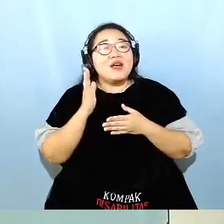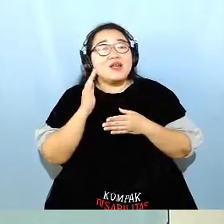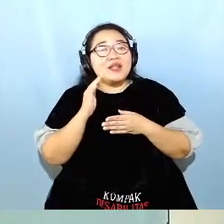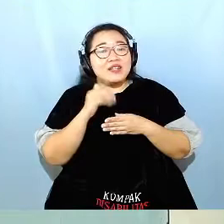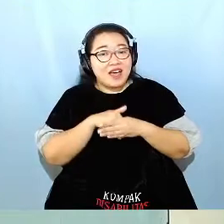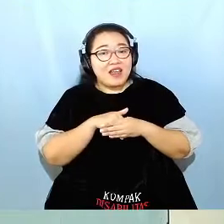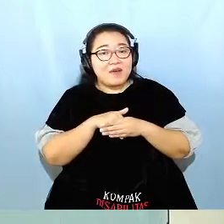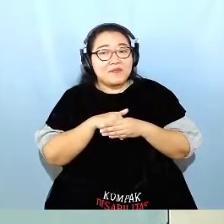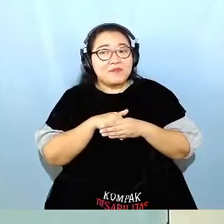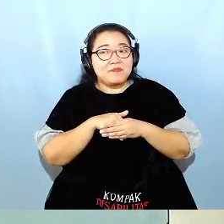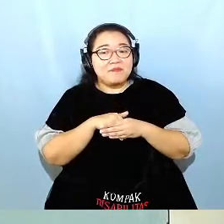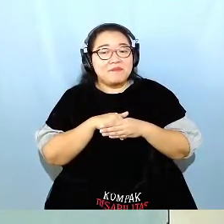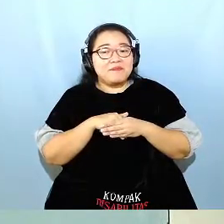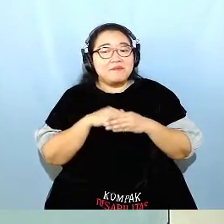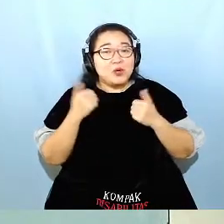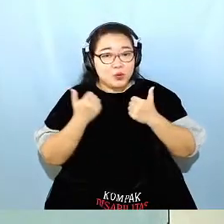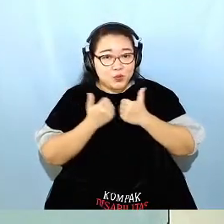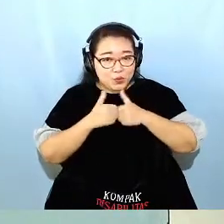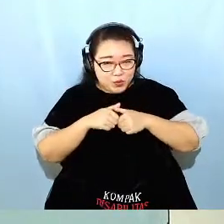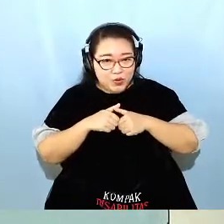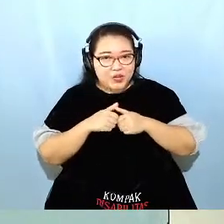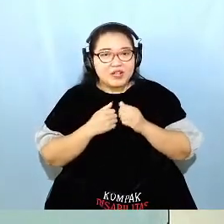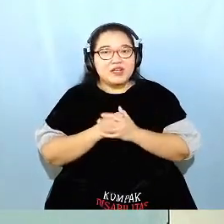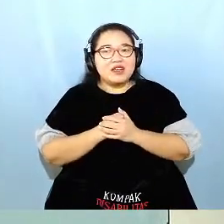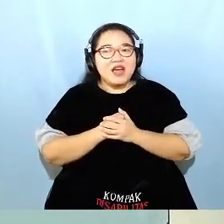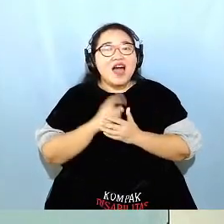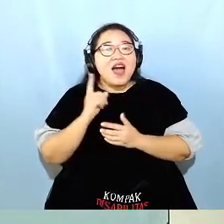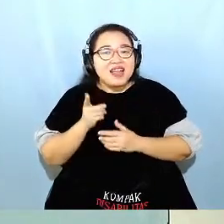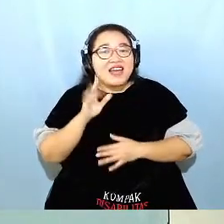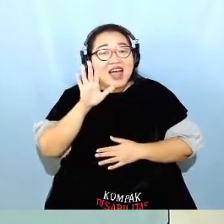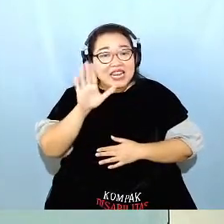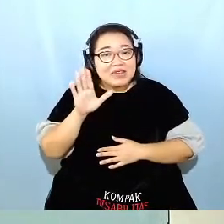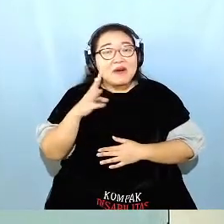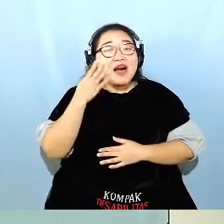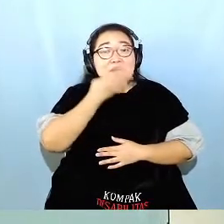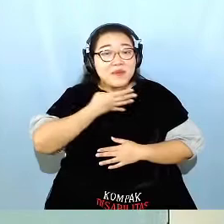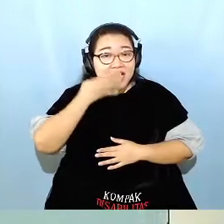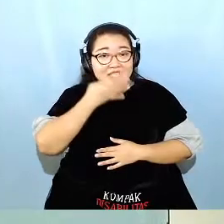yang intim, perhatikan 5 bahasa cinta ini.